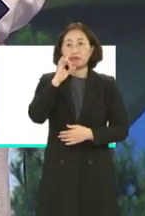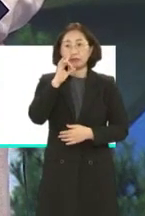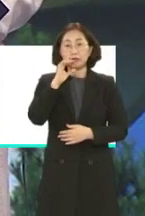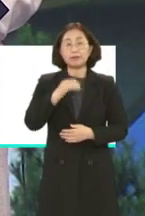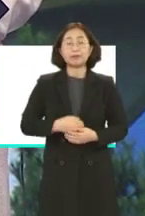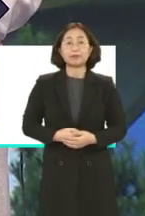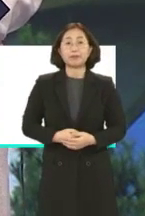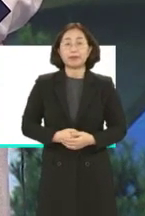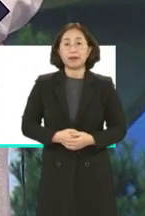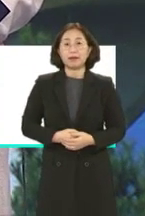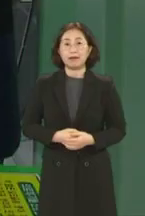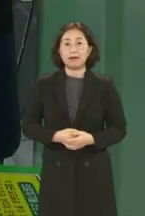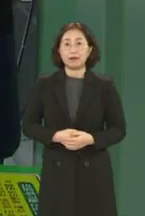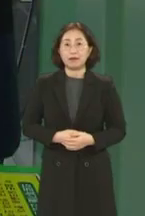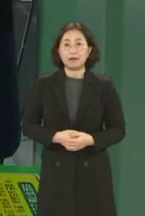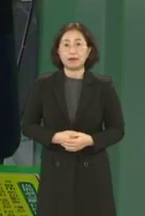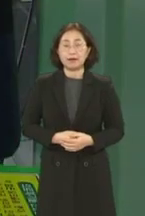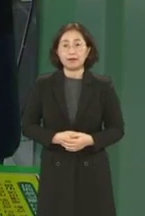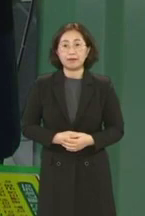보도합니다.